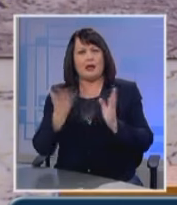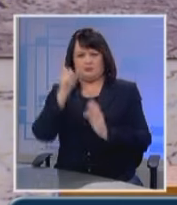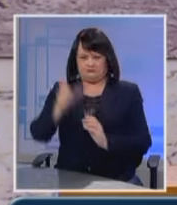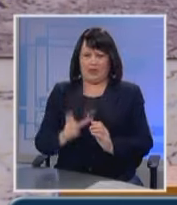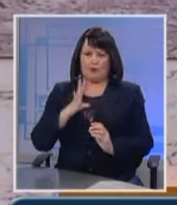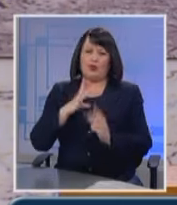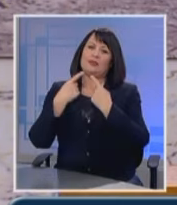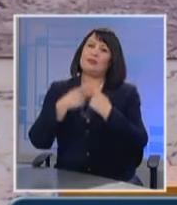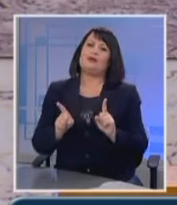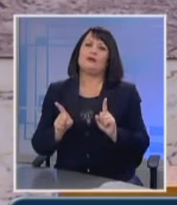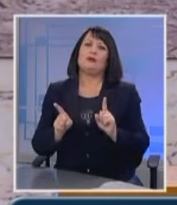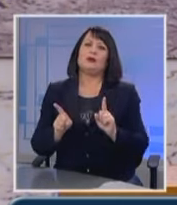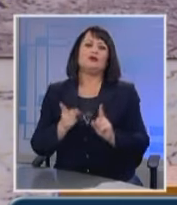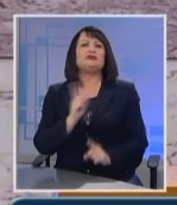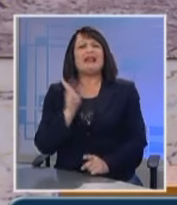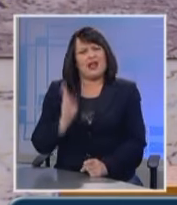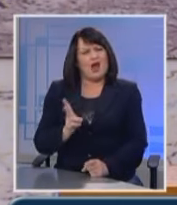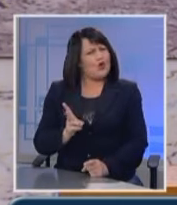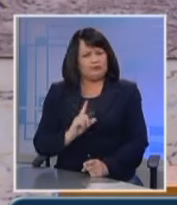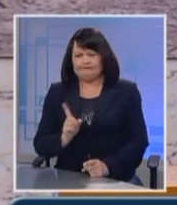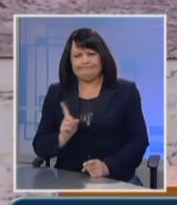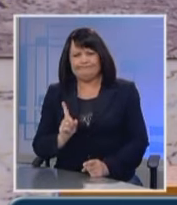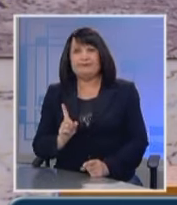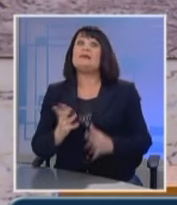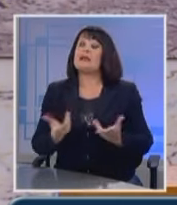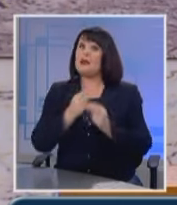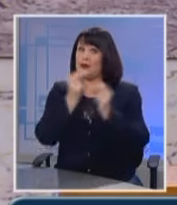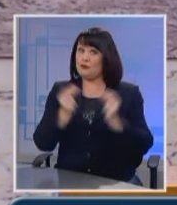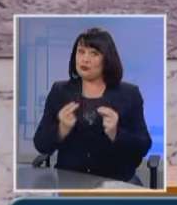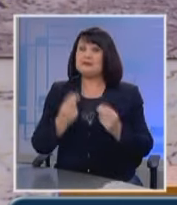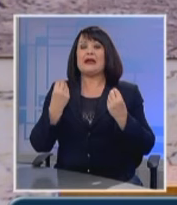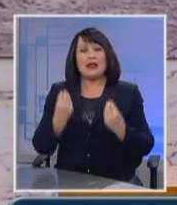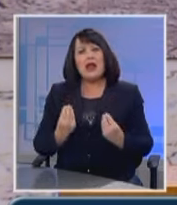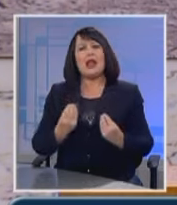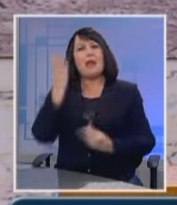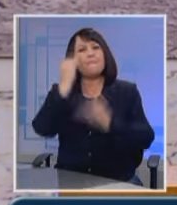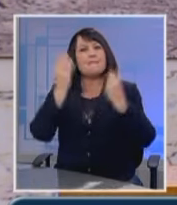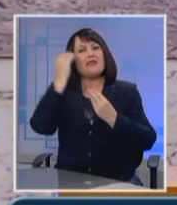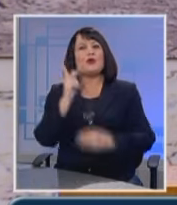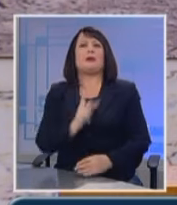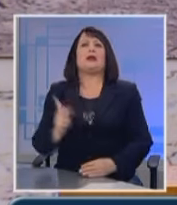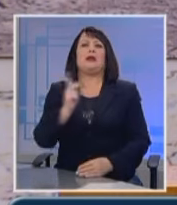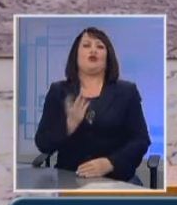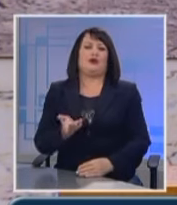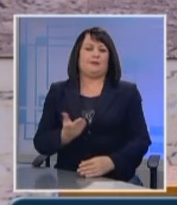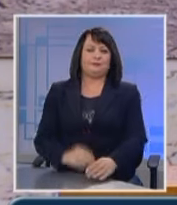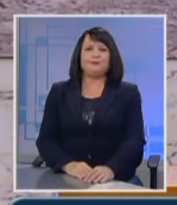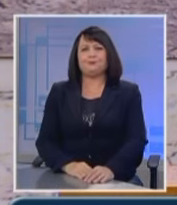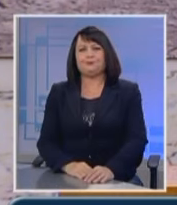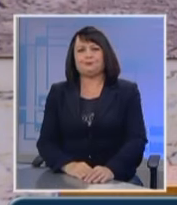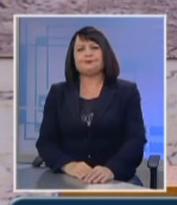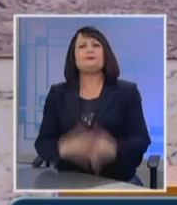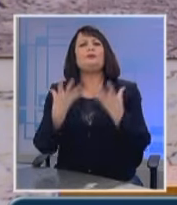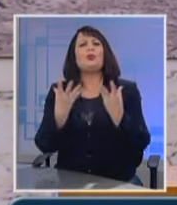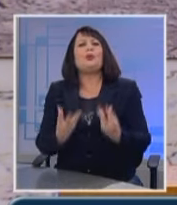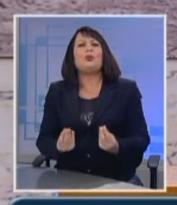διαφορετικό δεν είναι κάτι το κακό, αλλά τελικά ένας πλούτος για μια κοινωνία. Η εξοικείωση